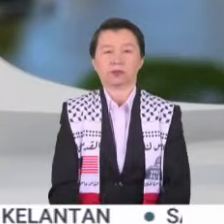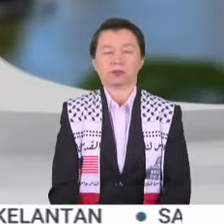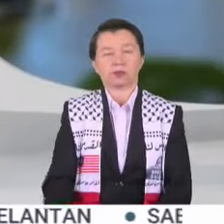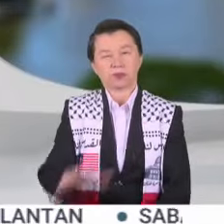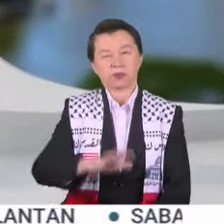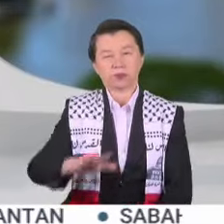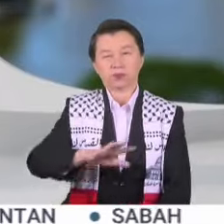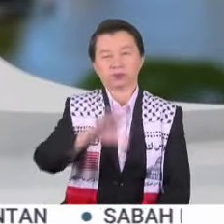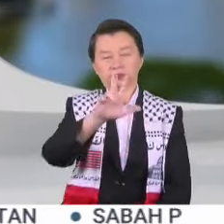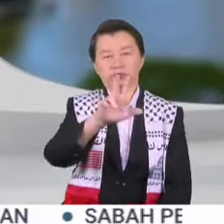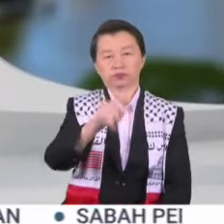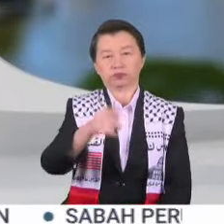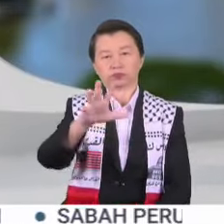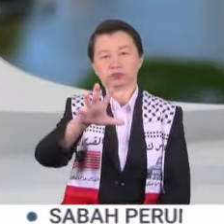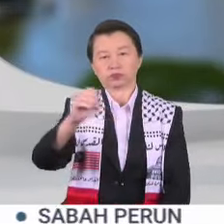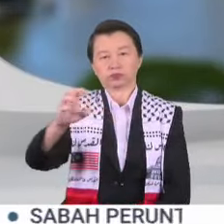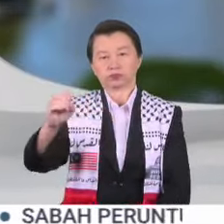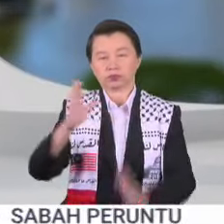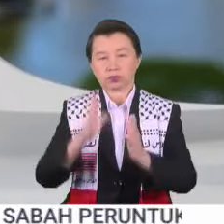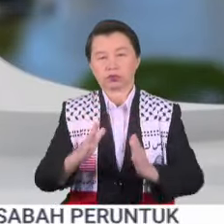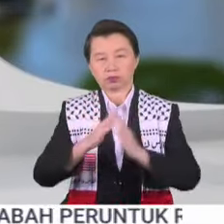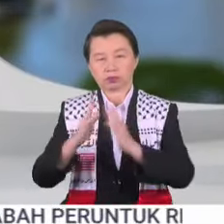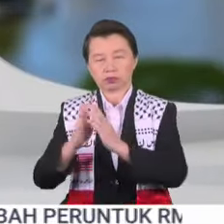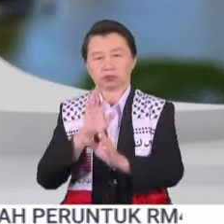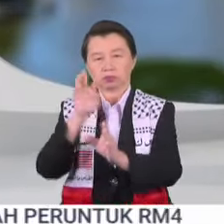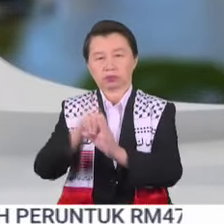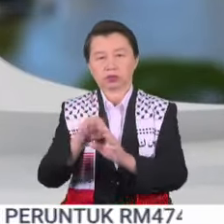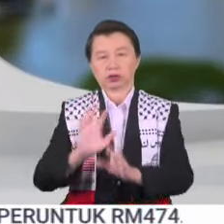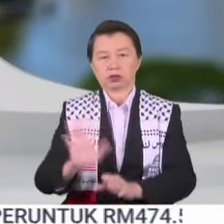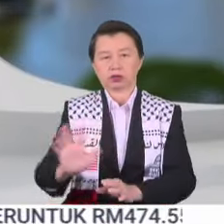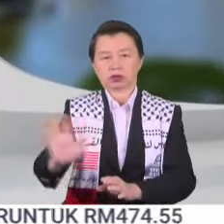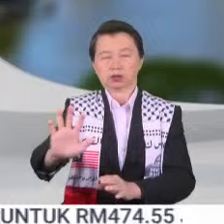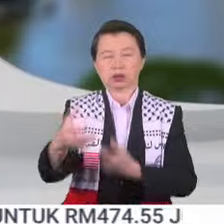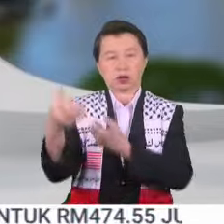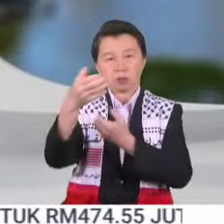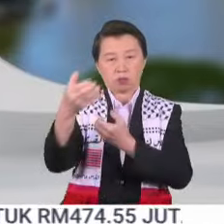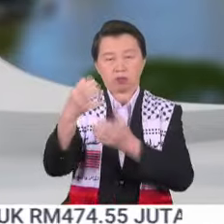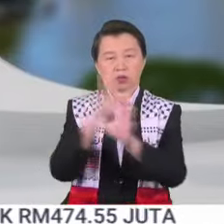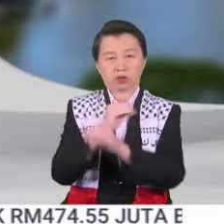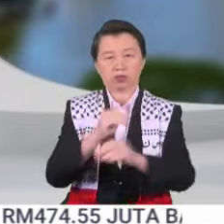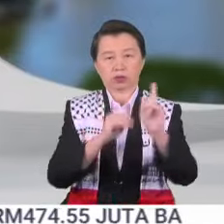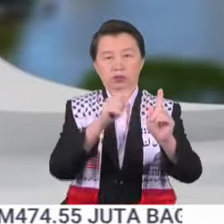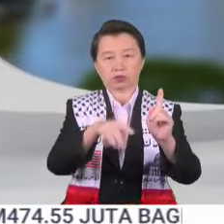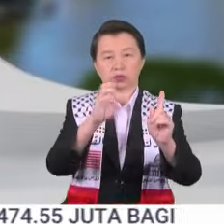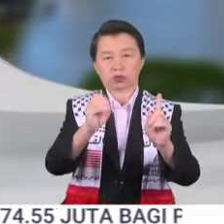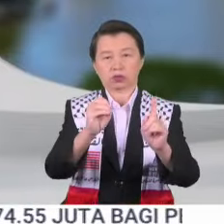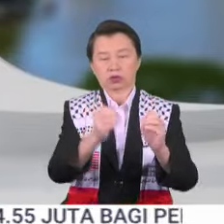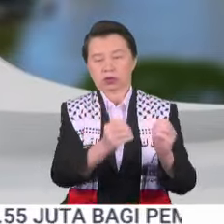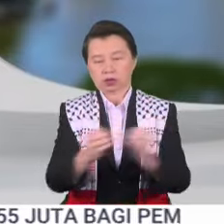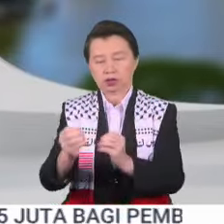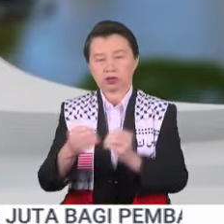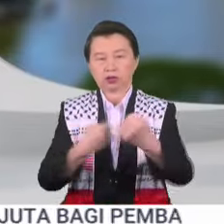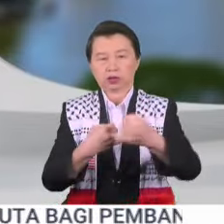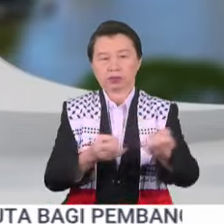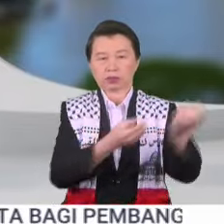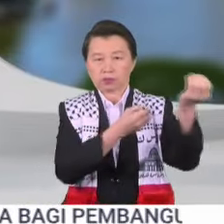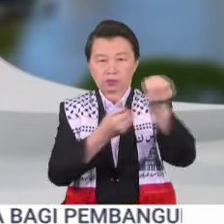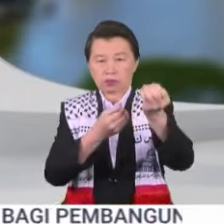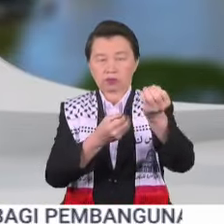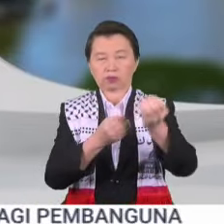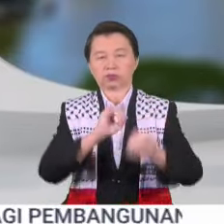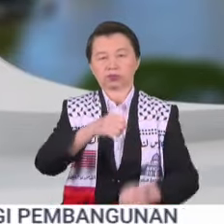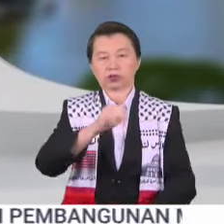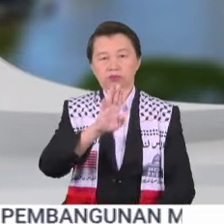Hampir 3,500 penduduk Bandaraya Kuching menyertai larian bomba Sarawak 1.0 anjuran Jabatan Bomba dan Penyelamat